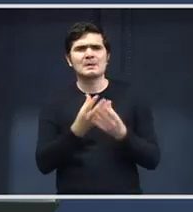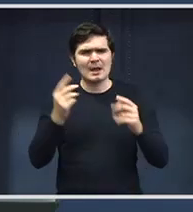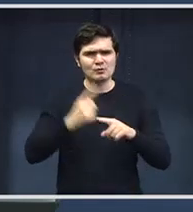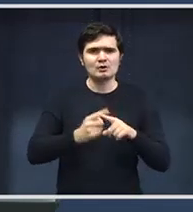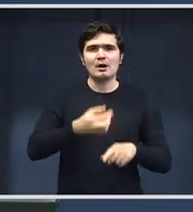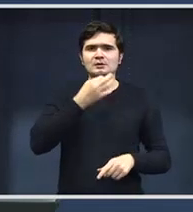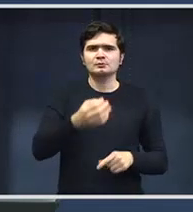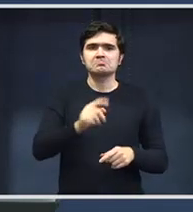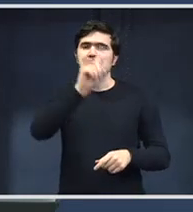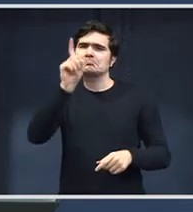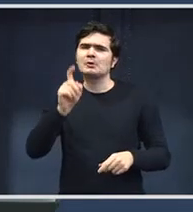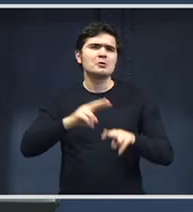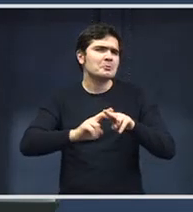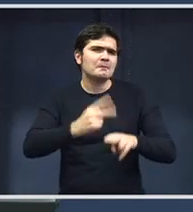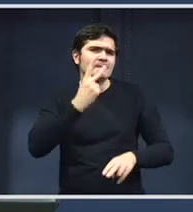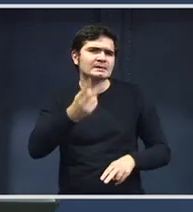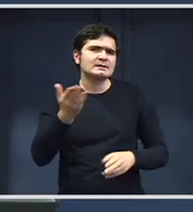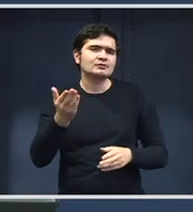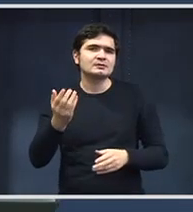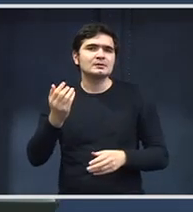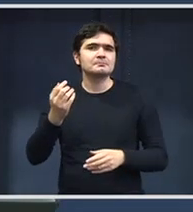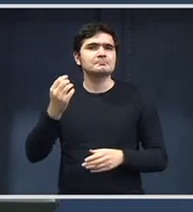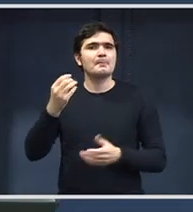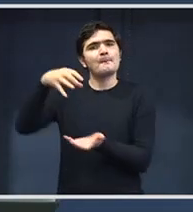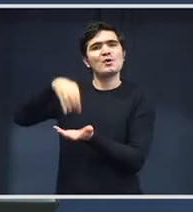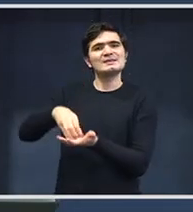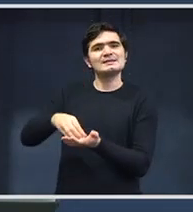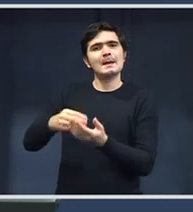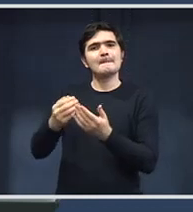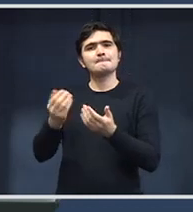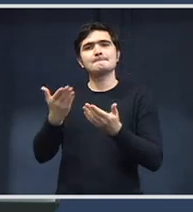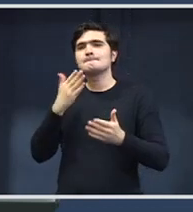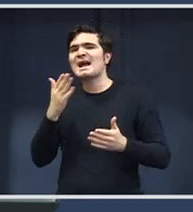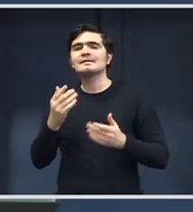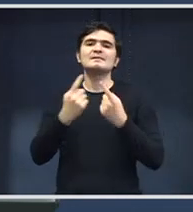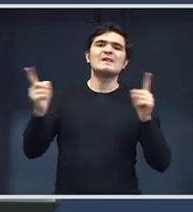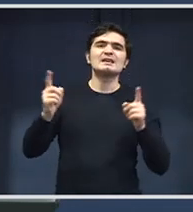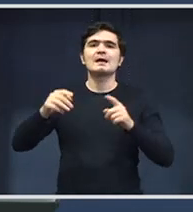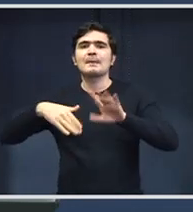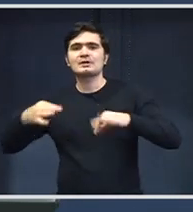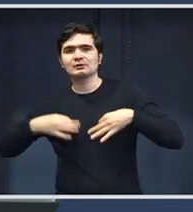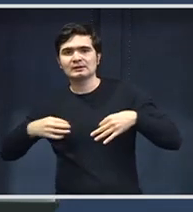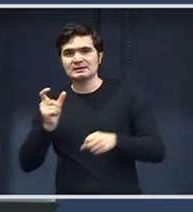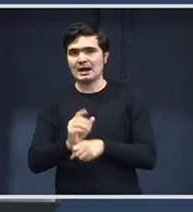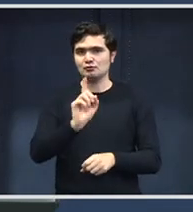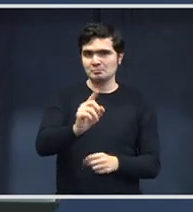rânduri. Cum vedeți această poziție diferită a Ministrului Sănătății și în același timp dacă ne puteți spune